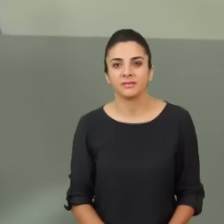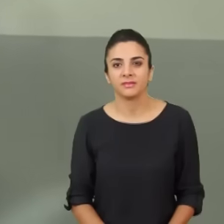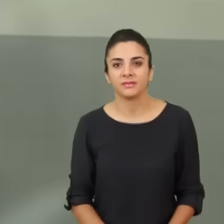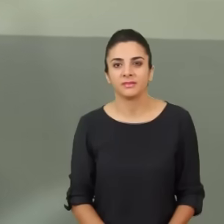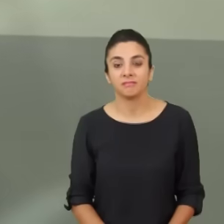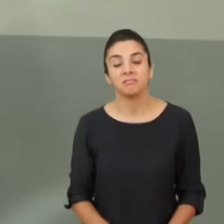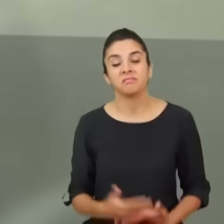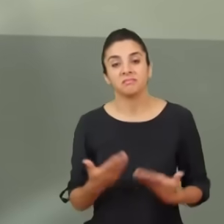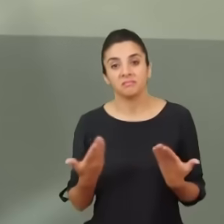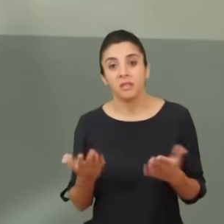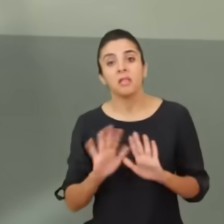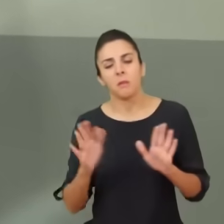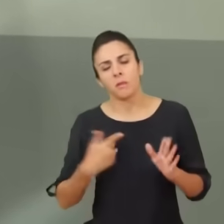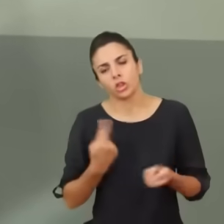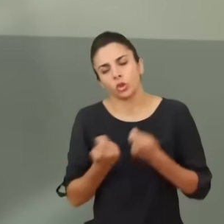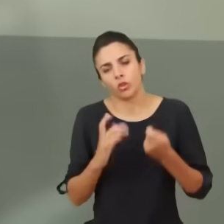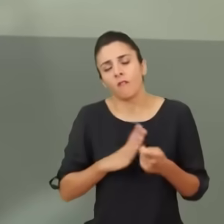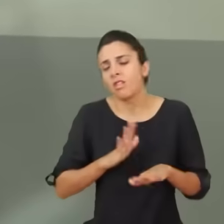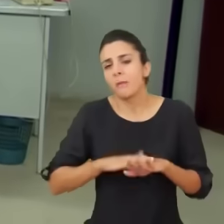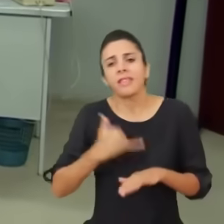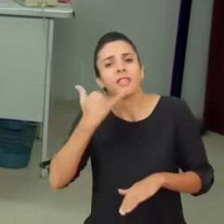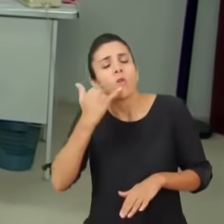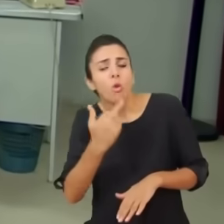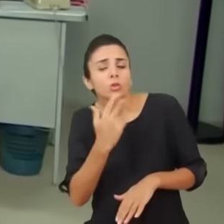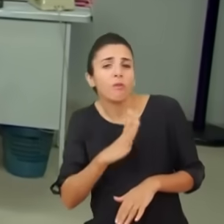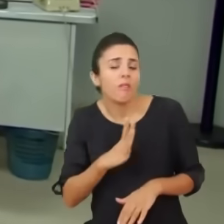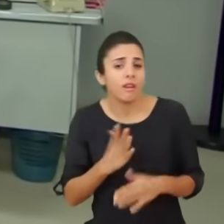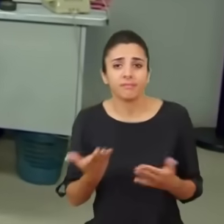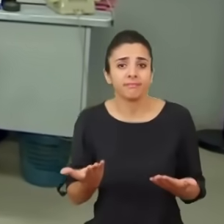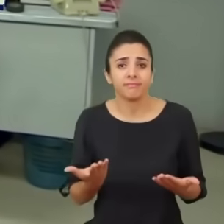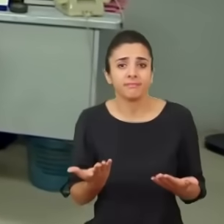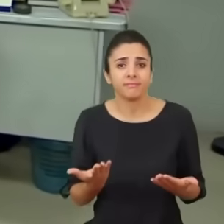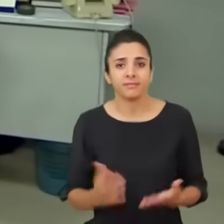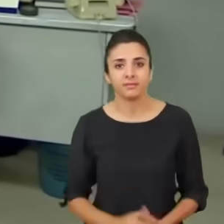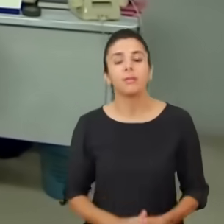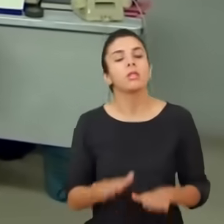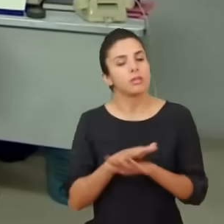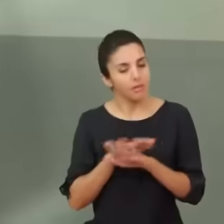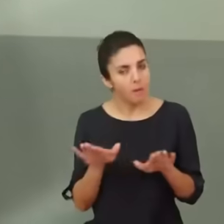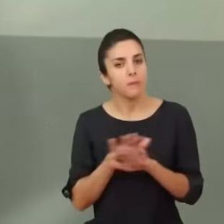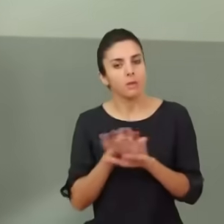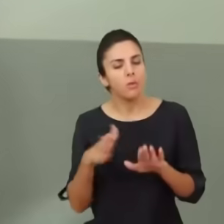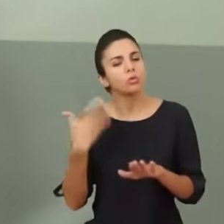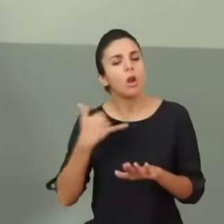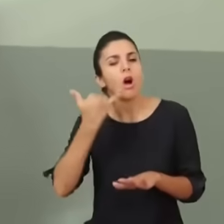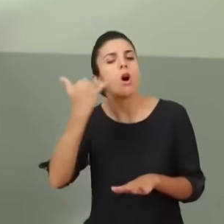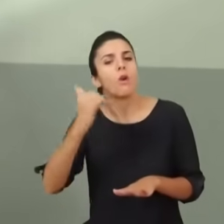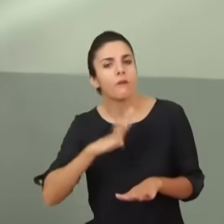Ha, tamam. Ben çalışıyorum, ne yapayım? Karakoldayım işte, ne yapacağım? Ha, tamam. Tamam, alırım,